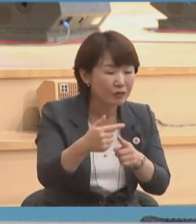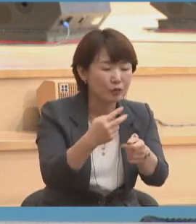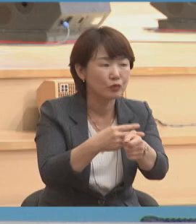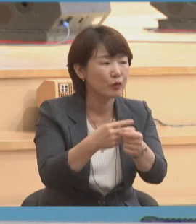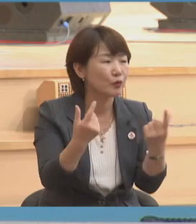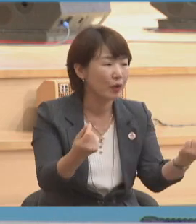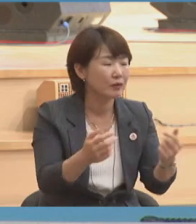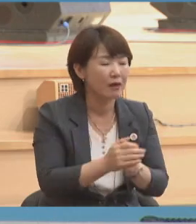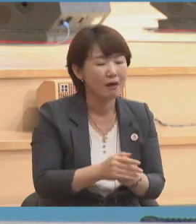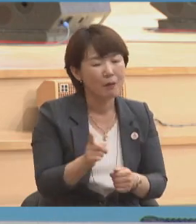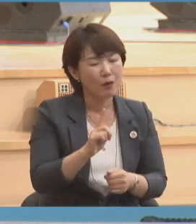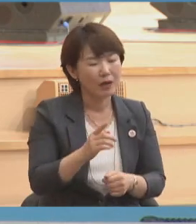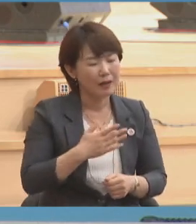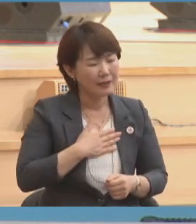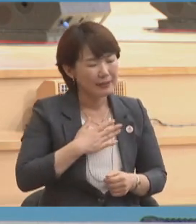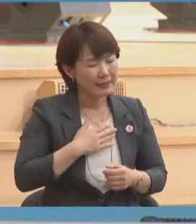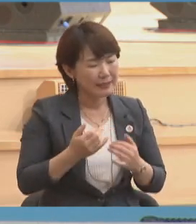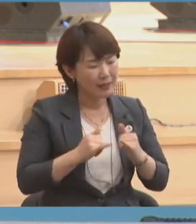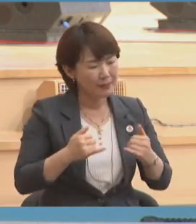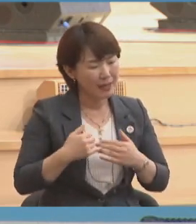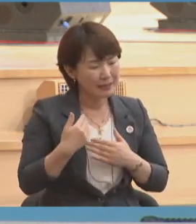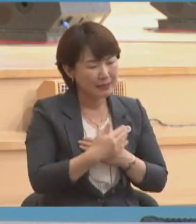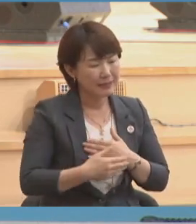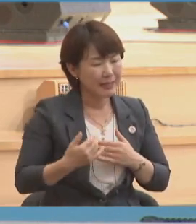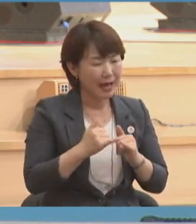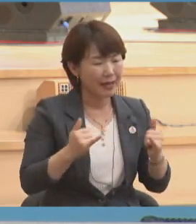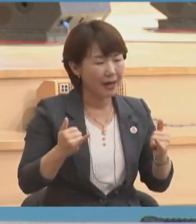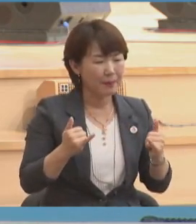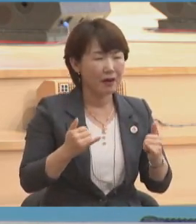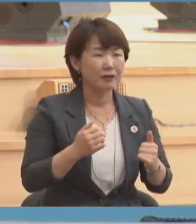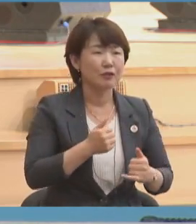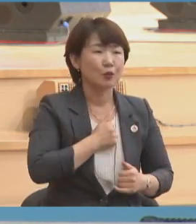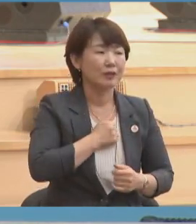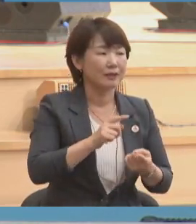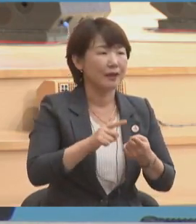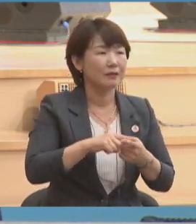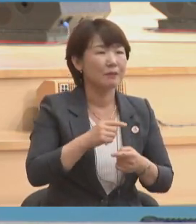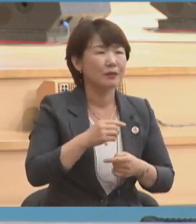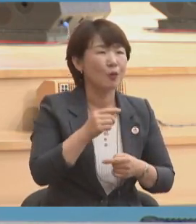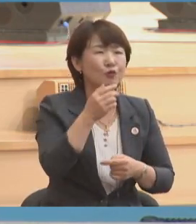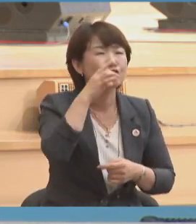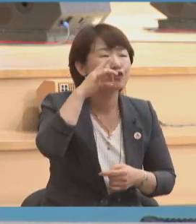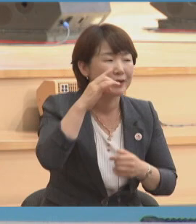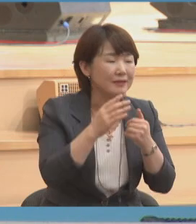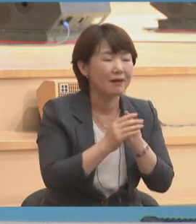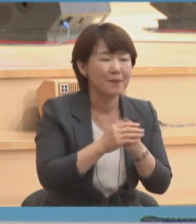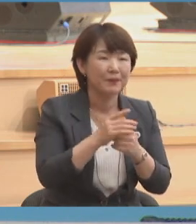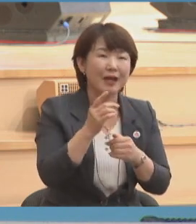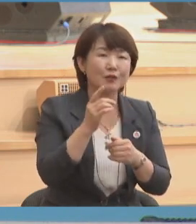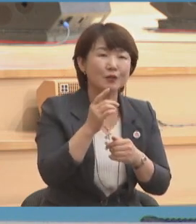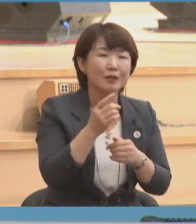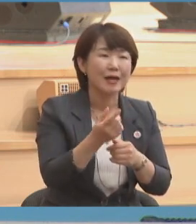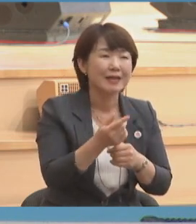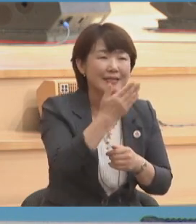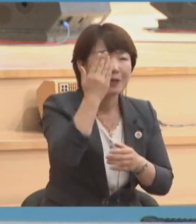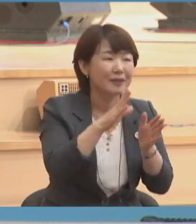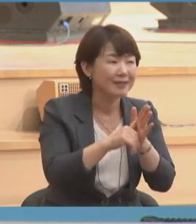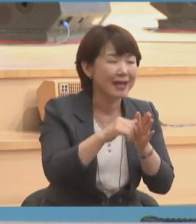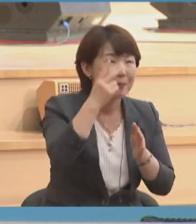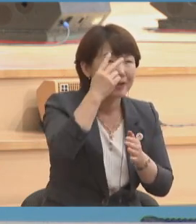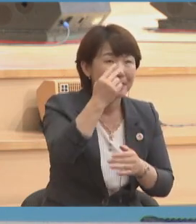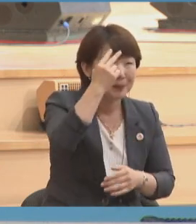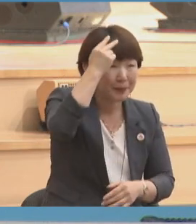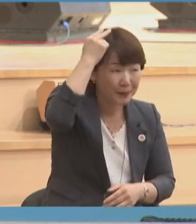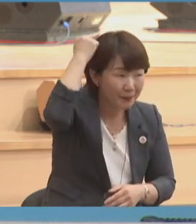존재 이유를 알고 싶었던 그 20대에 이런 나이에 머리를 깎고 절에 들어갔습니다. 그렇게 답을 얻어보려